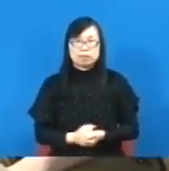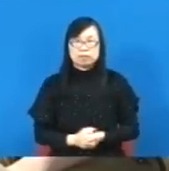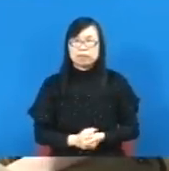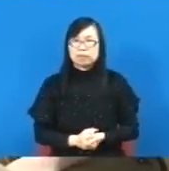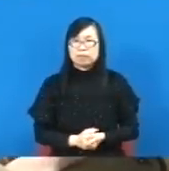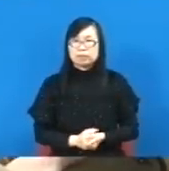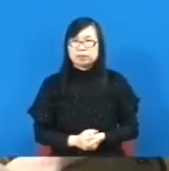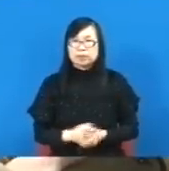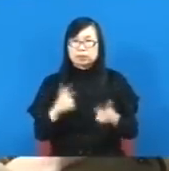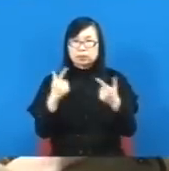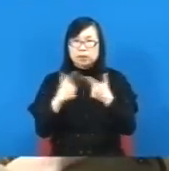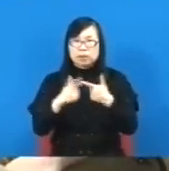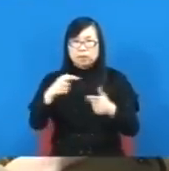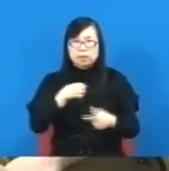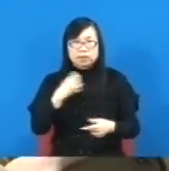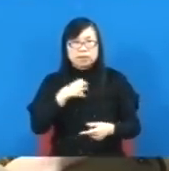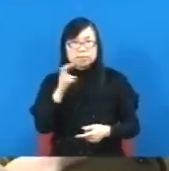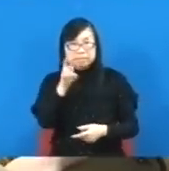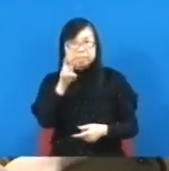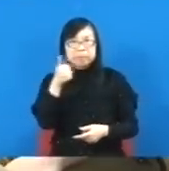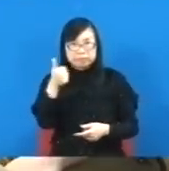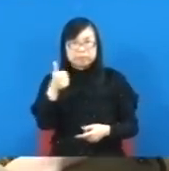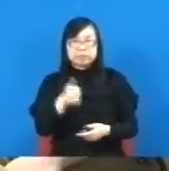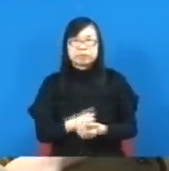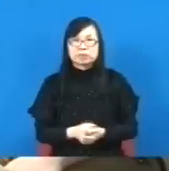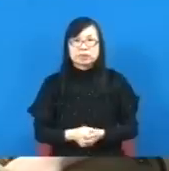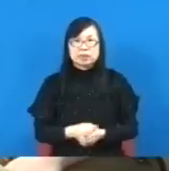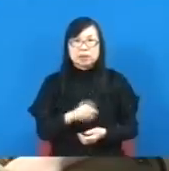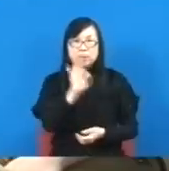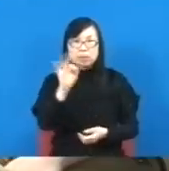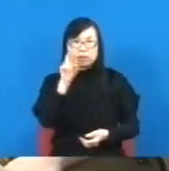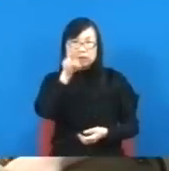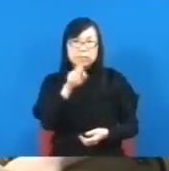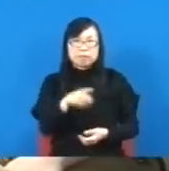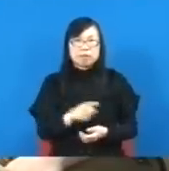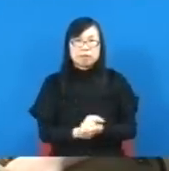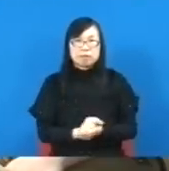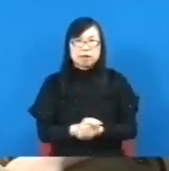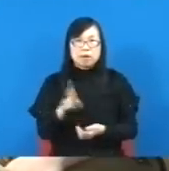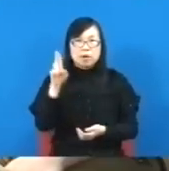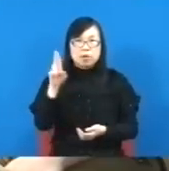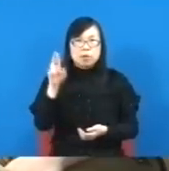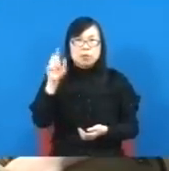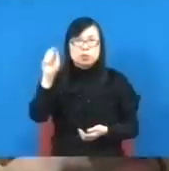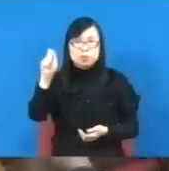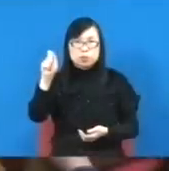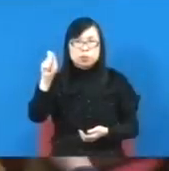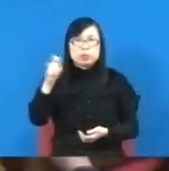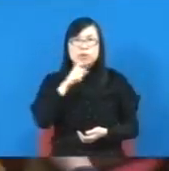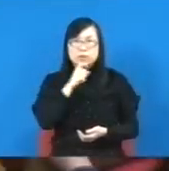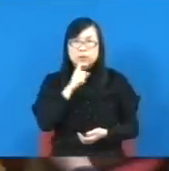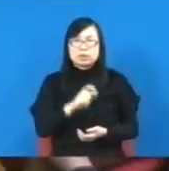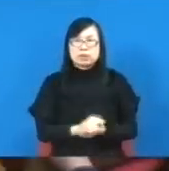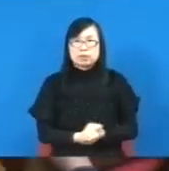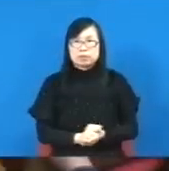喂，應該同你對冚應該幾好睇喎，我覺得。 咪你冇睇過咩？有喺 YouTube 有噶嘛？ 有啊！ 你冇睇過？你唔係啊嘛？你係咪琴